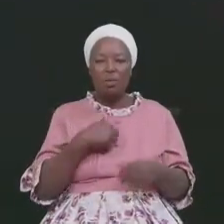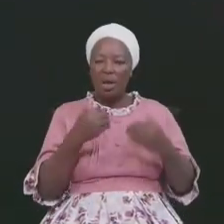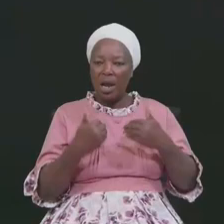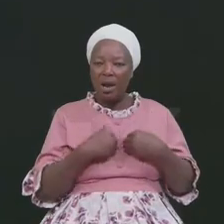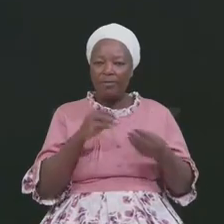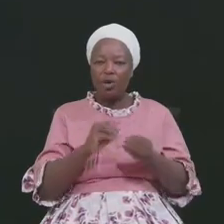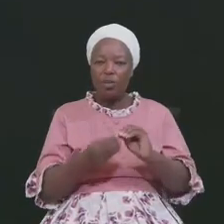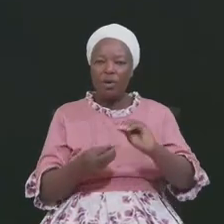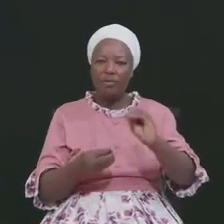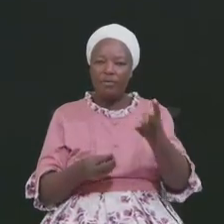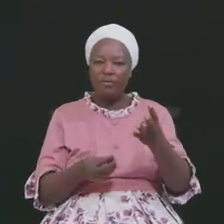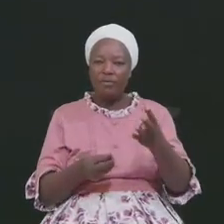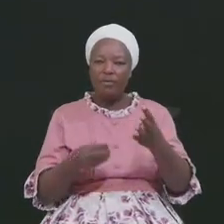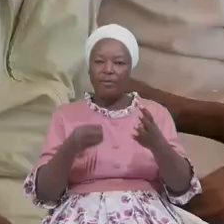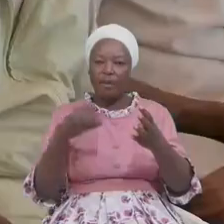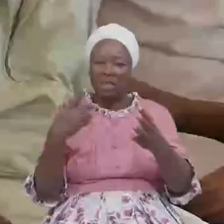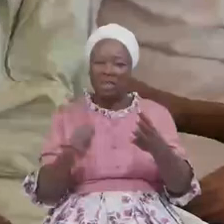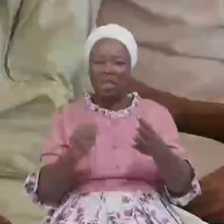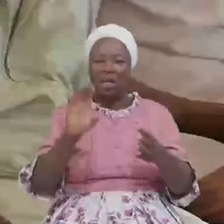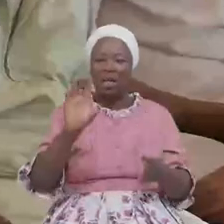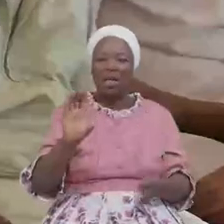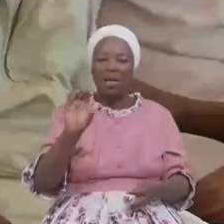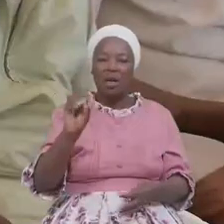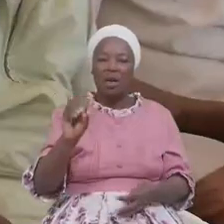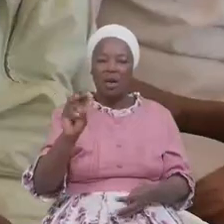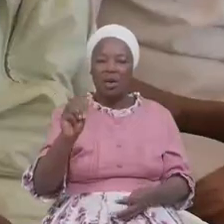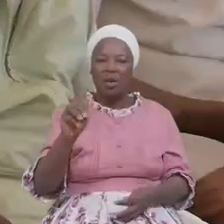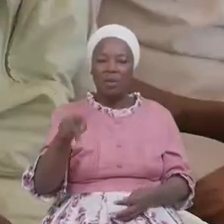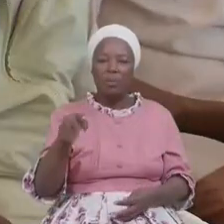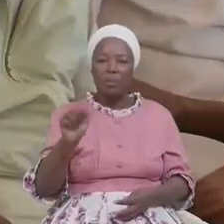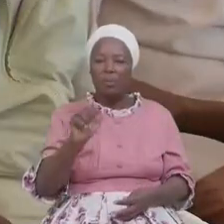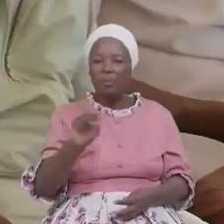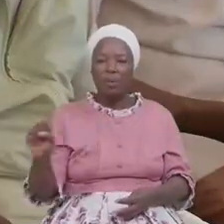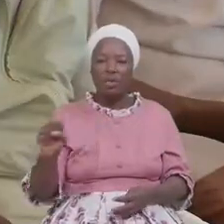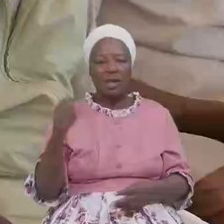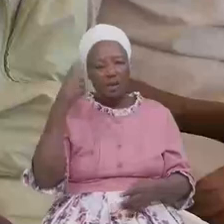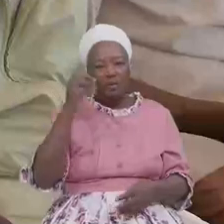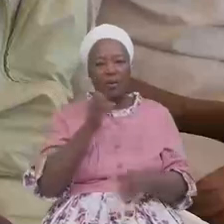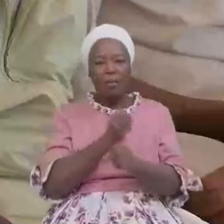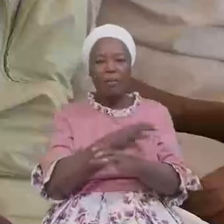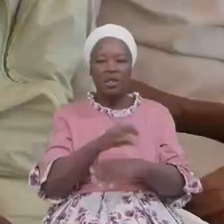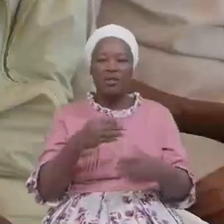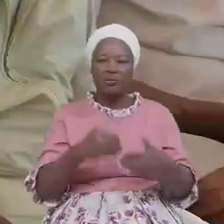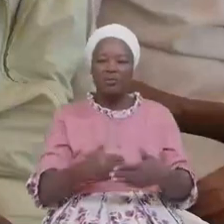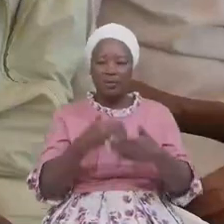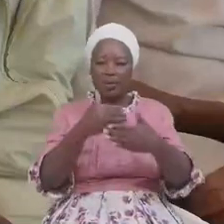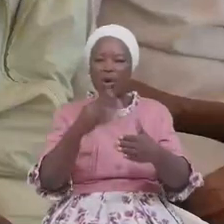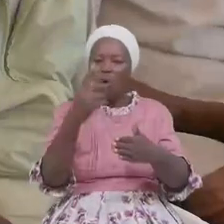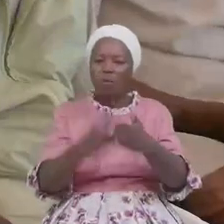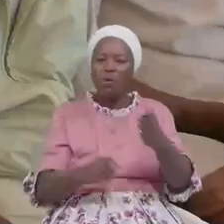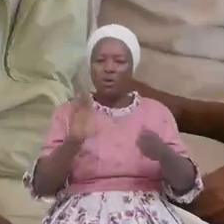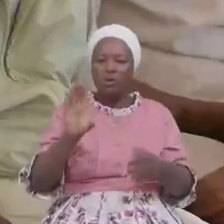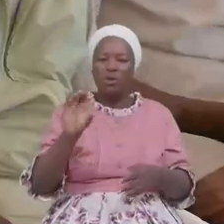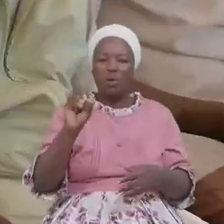quatrièmement, c'est la boussole pour aller de l'avant. Quelle boussole avons-nous?